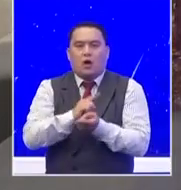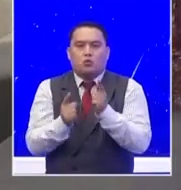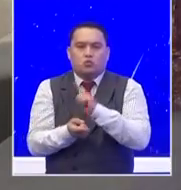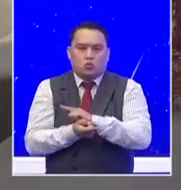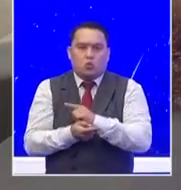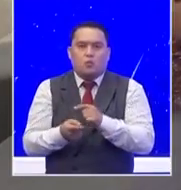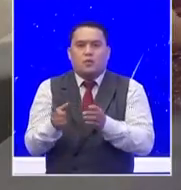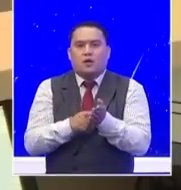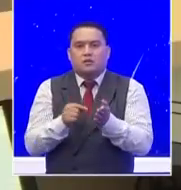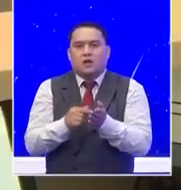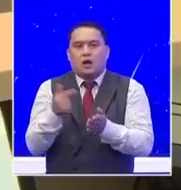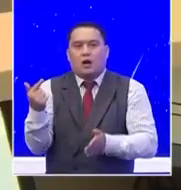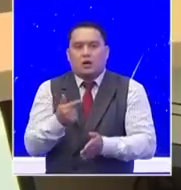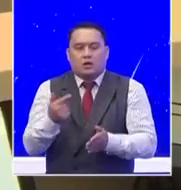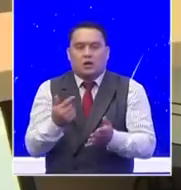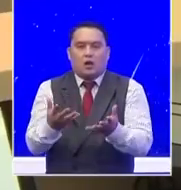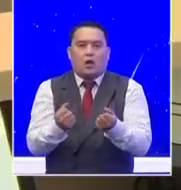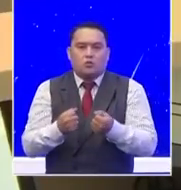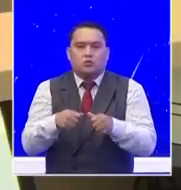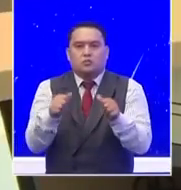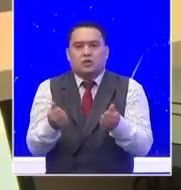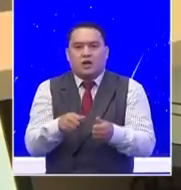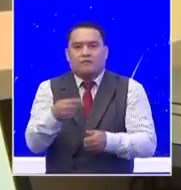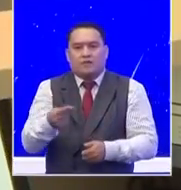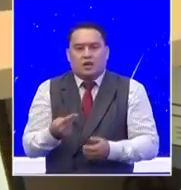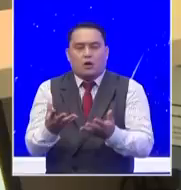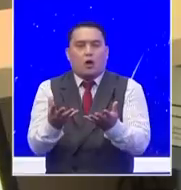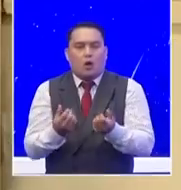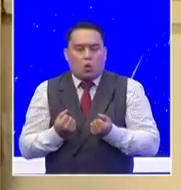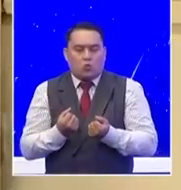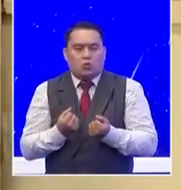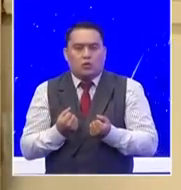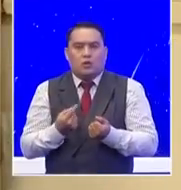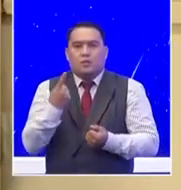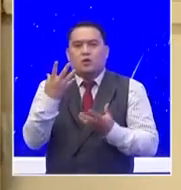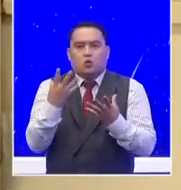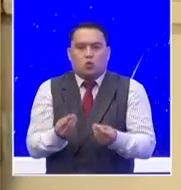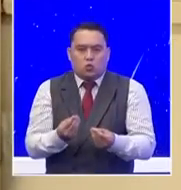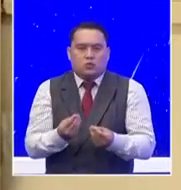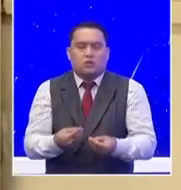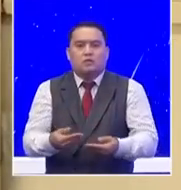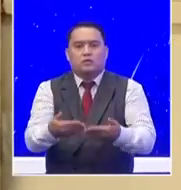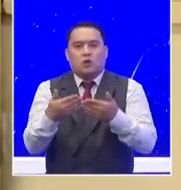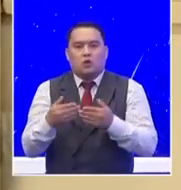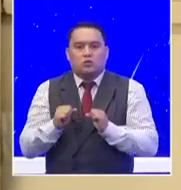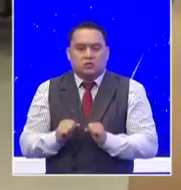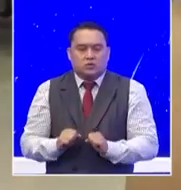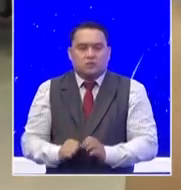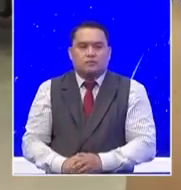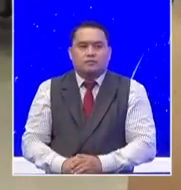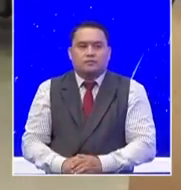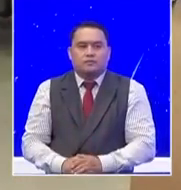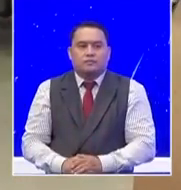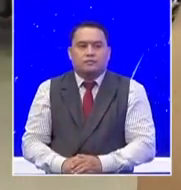және баспаналарын кепілге қою туралы анықтамаларға келіп жатыр. Барлығы кемінде бір күн бұрын брондау арқылы жүзеге асады.